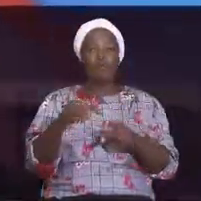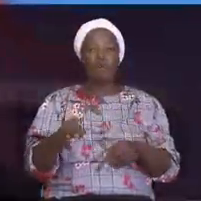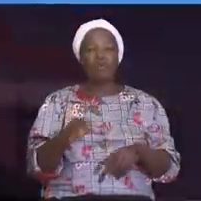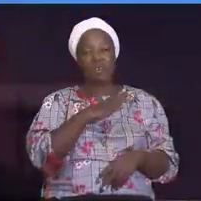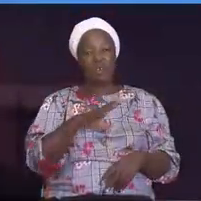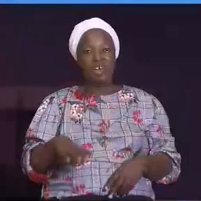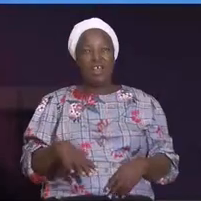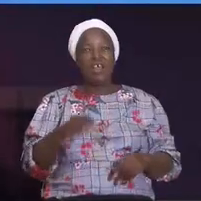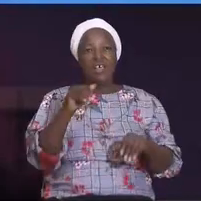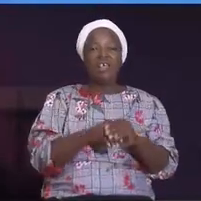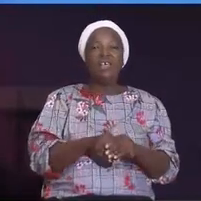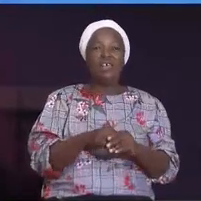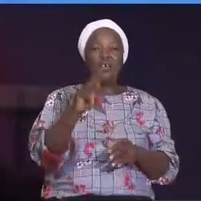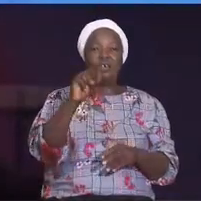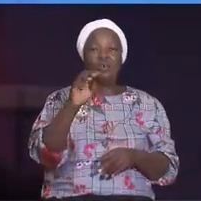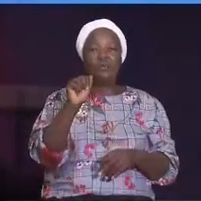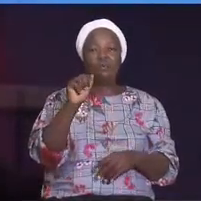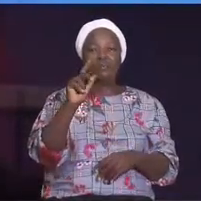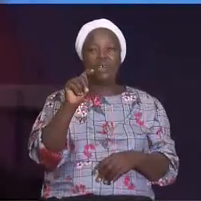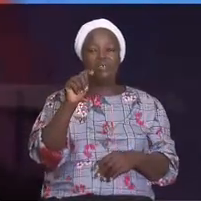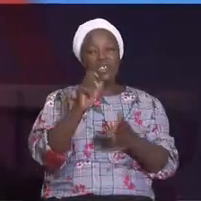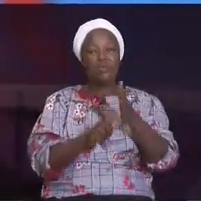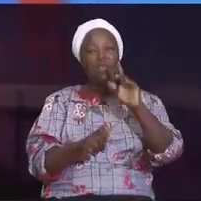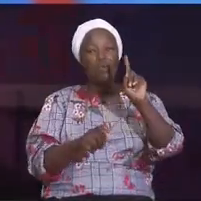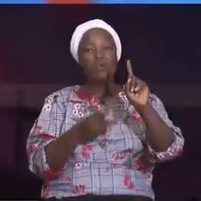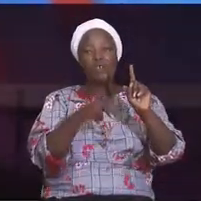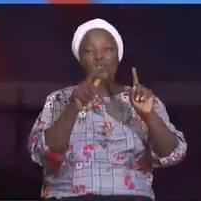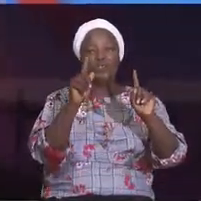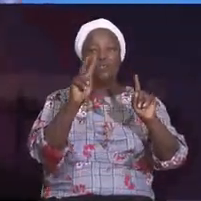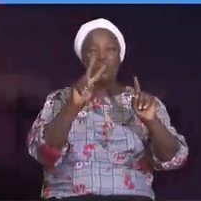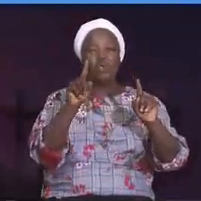Le peuple optimiste de Christ.